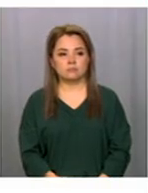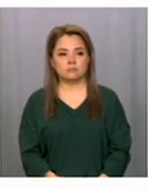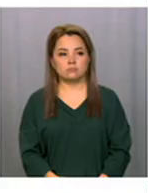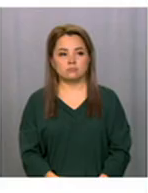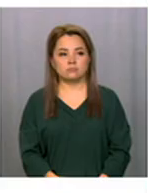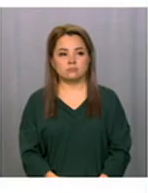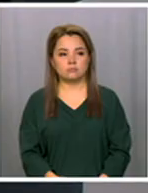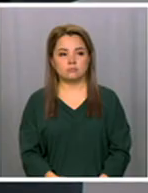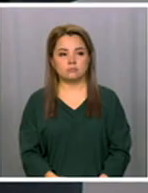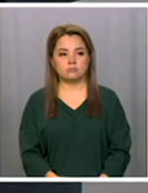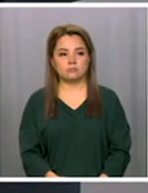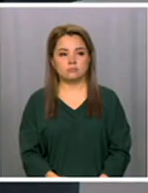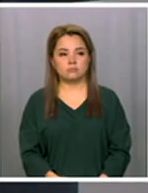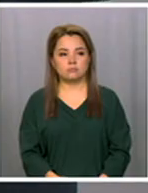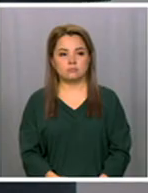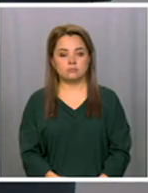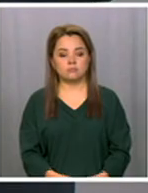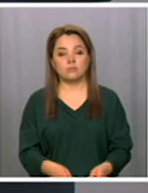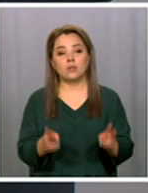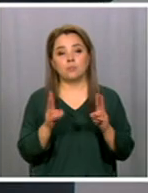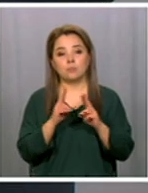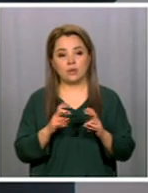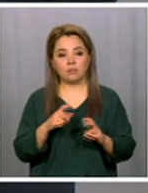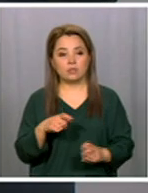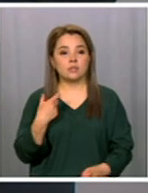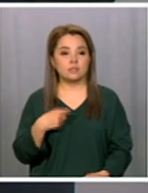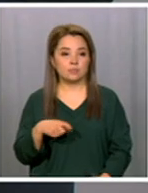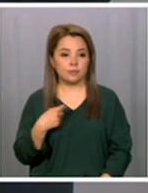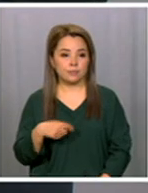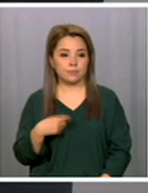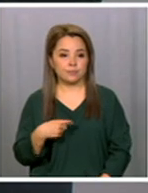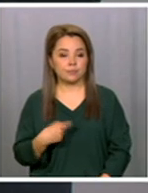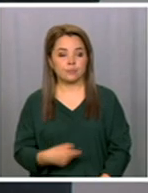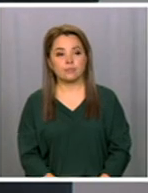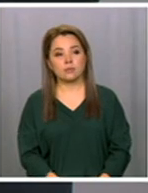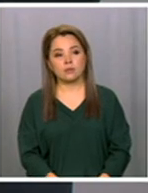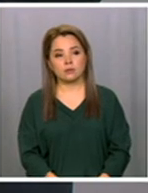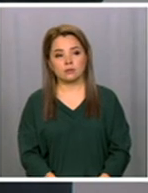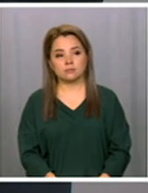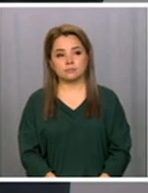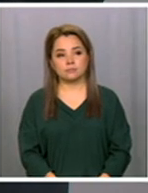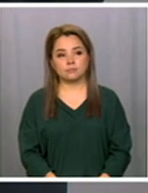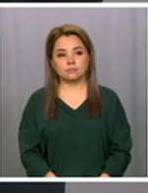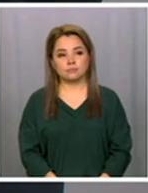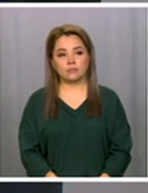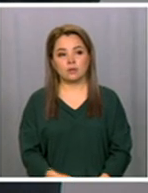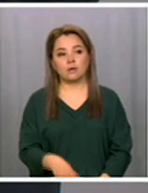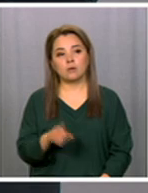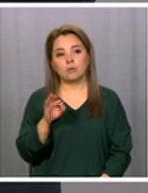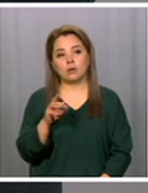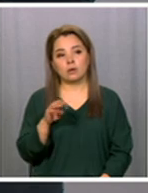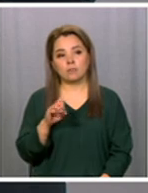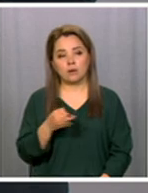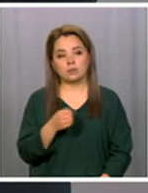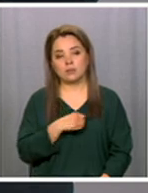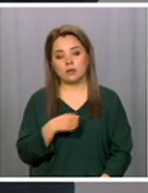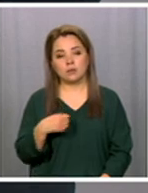Проверьте себя. Барамбаев совершил